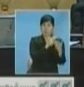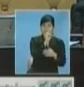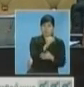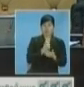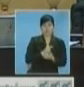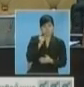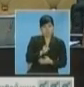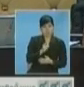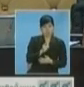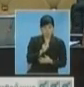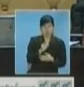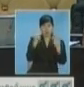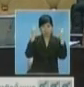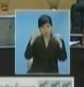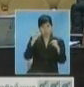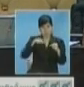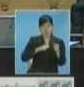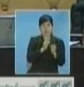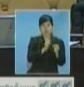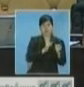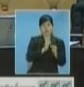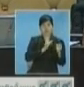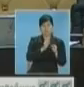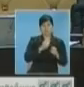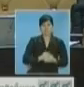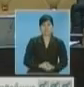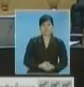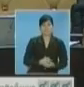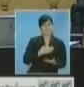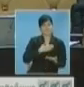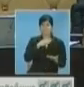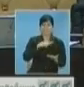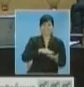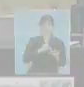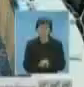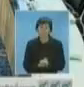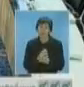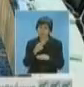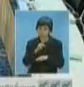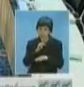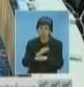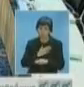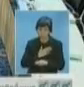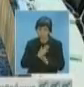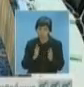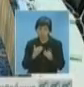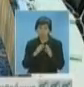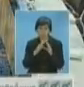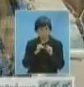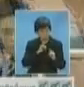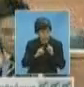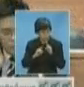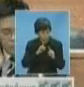มาตอบเนี่ยประเด็นนี้คงไม่ถูกต้องนักนะฮะ ผมอยู่ในห้องสนทน